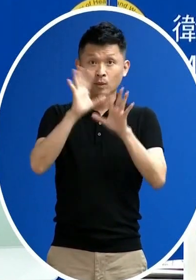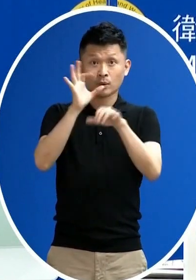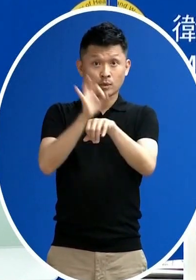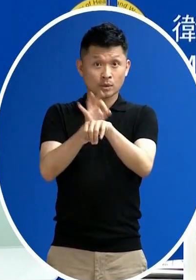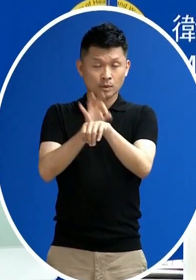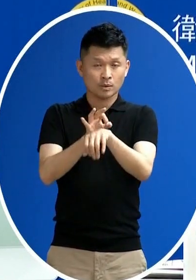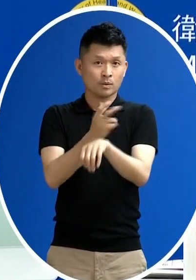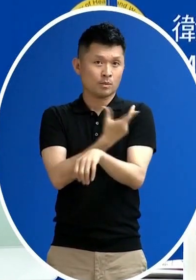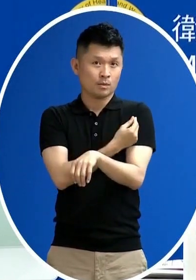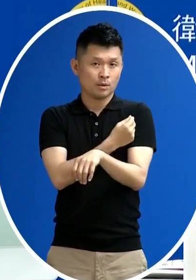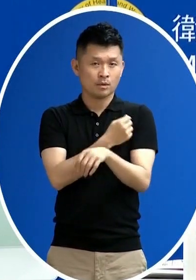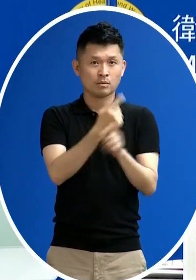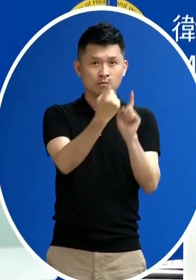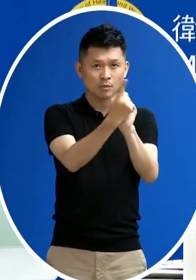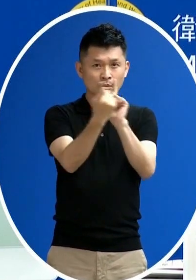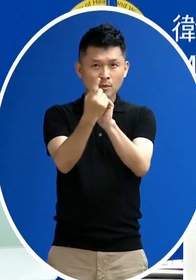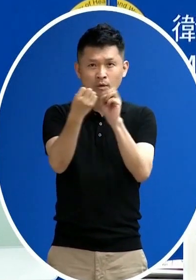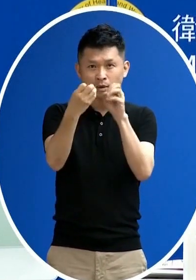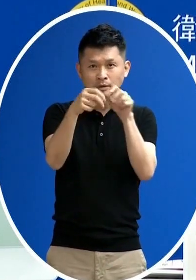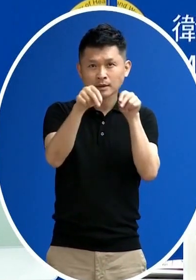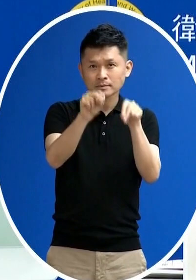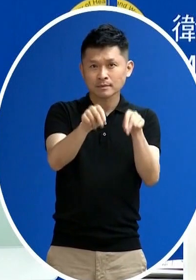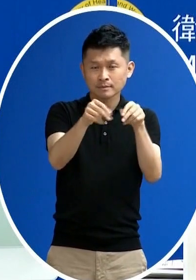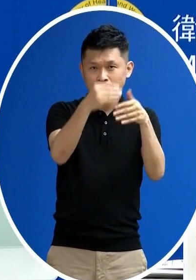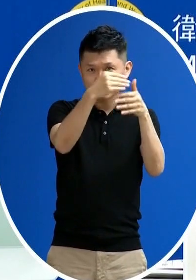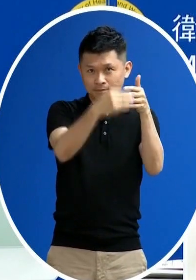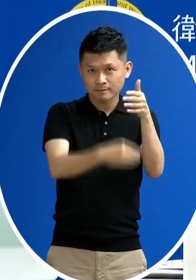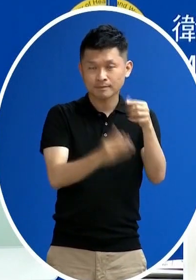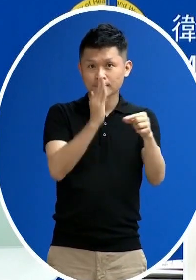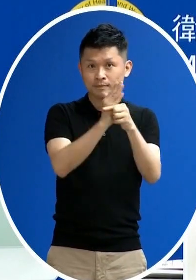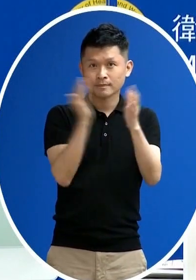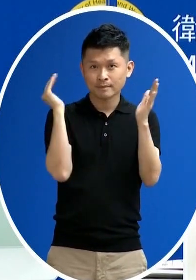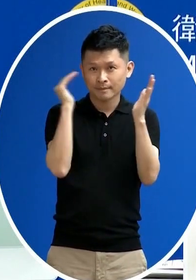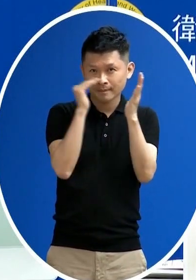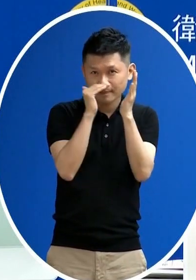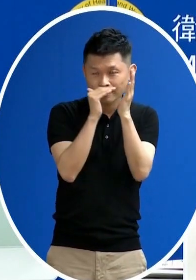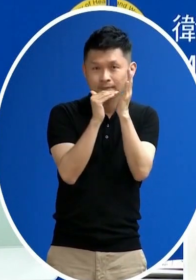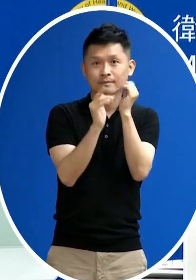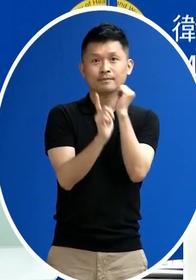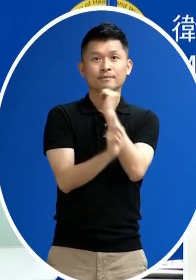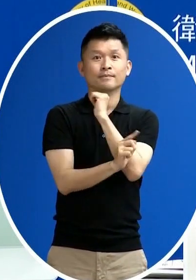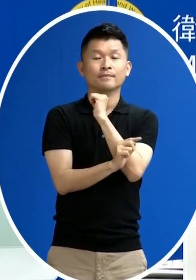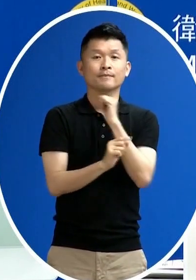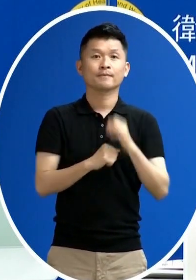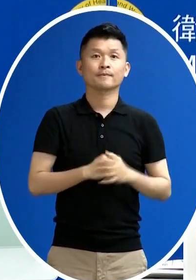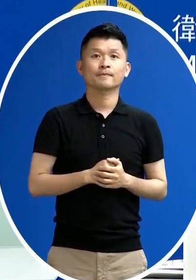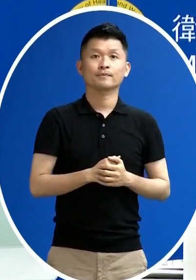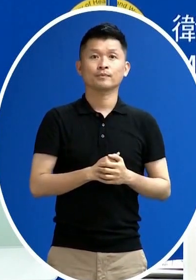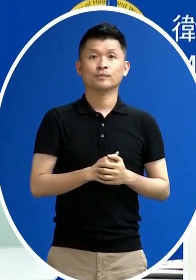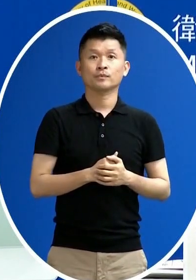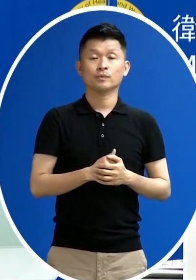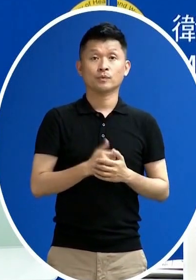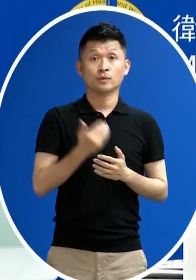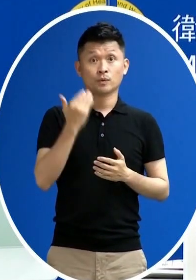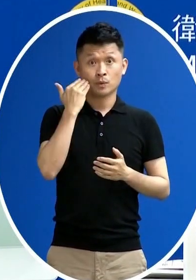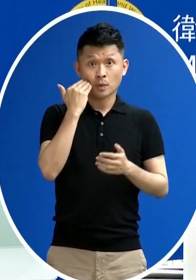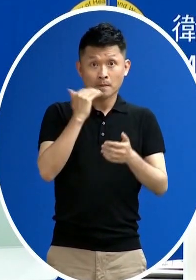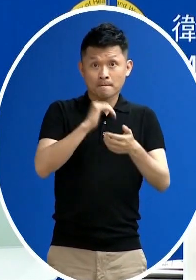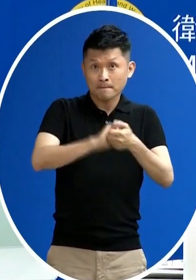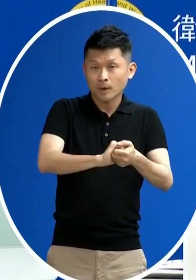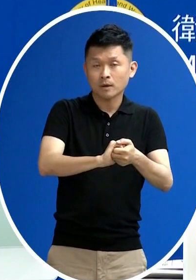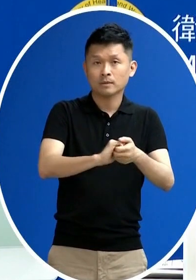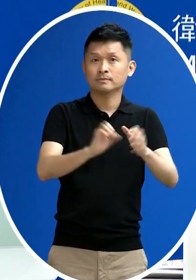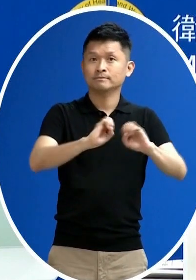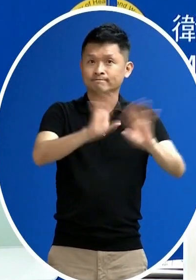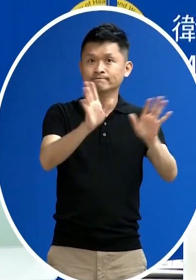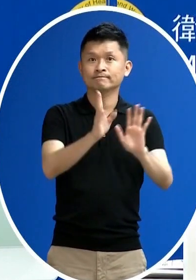在洽谈合约当中，那这已经到最后阶段，那如果有进一步的消息会跟各